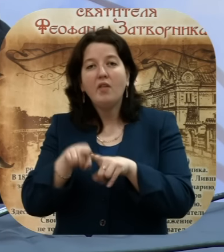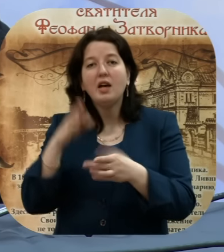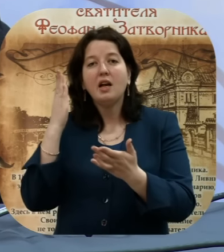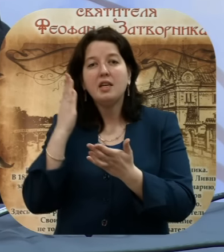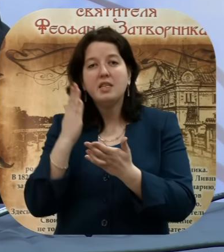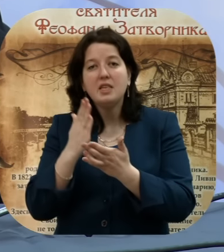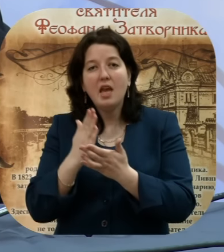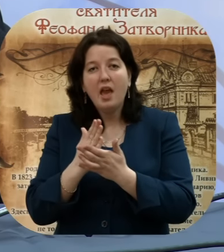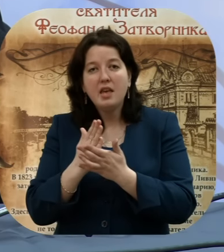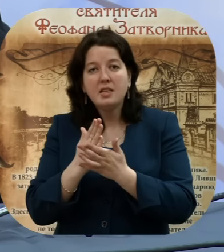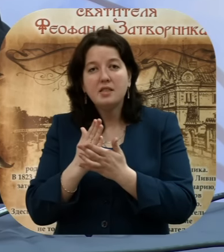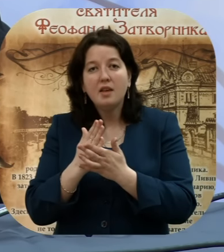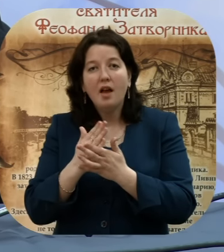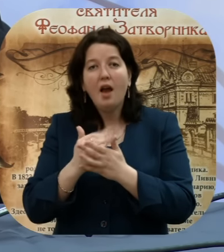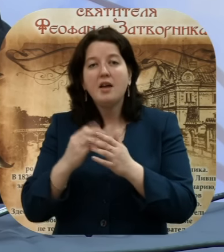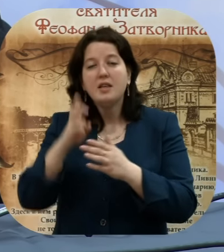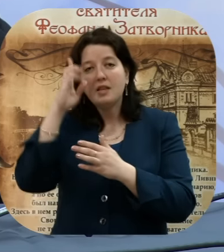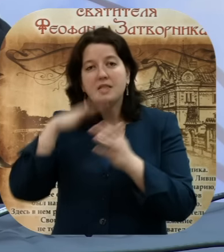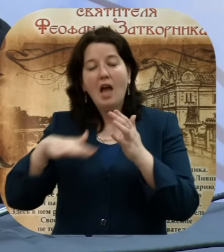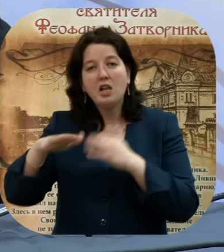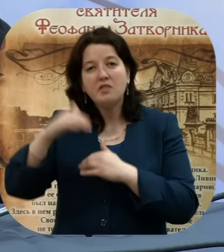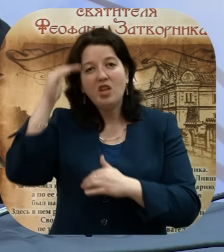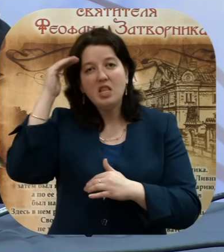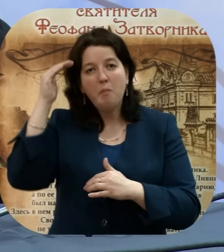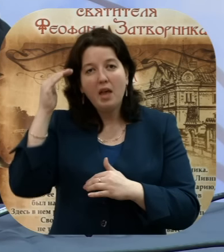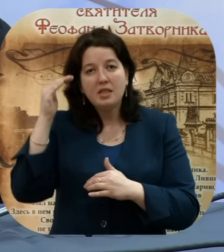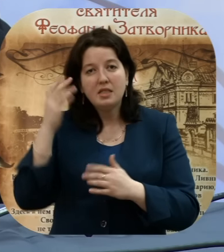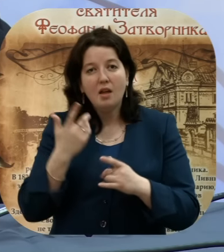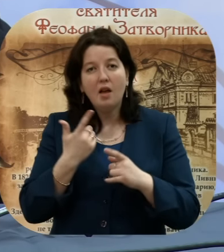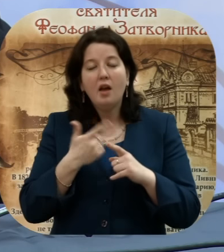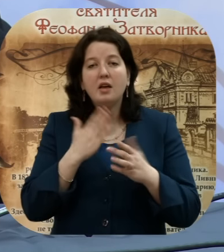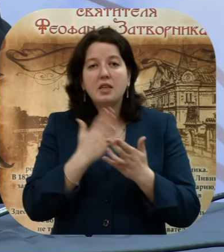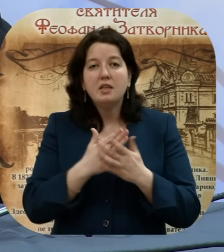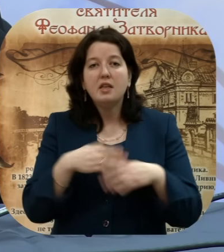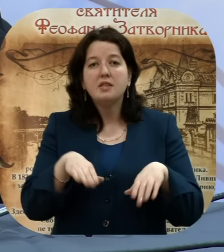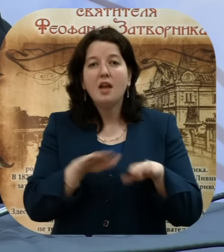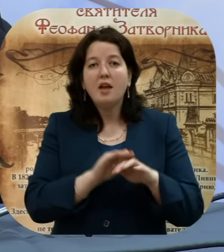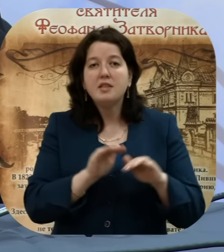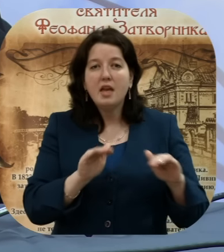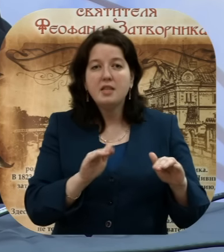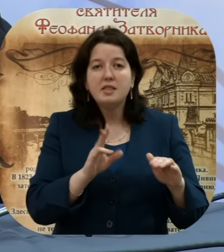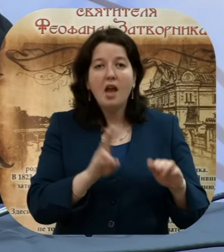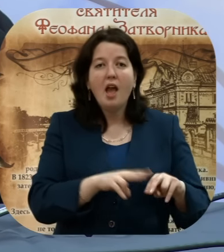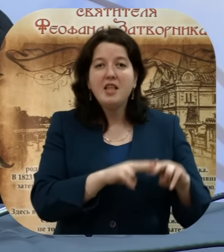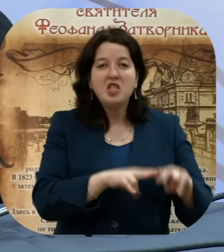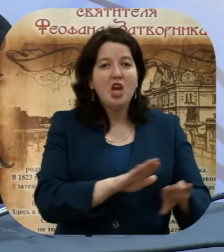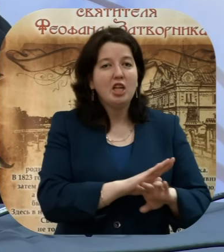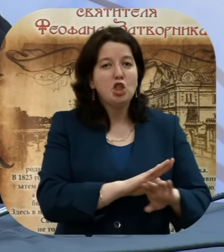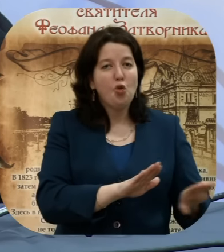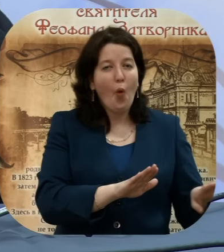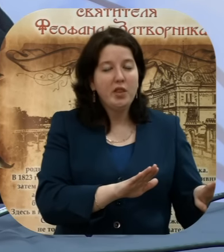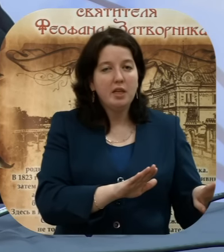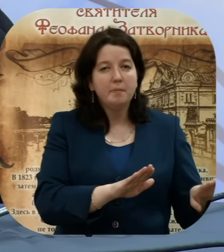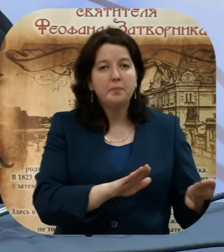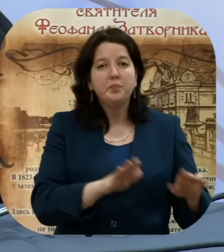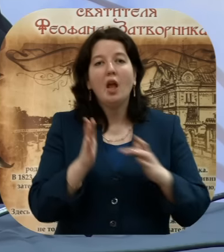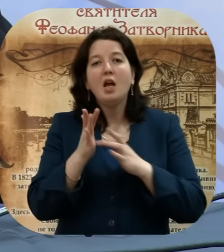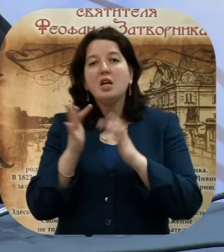Таковых, этих некрещенных. Мы как-то совершенно забыли об этом. Ну, Христос сказал, ну